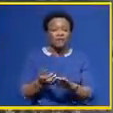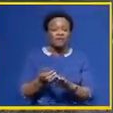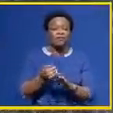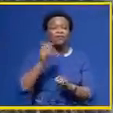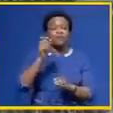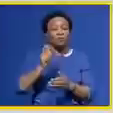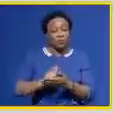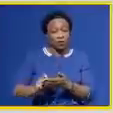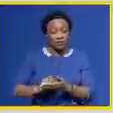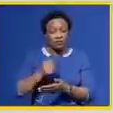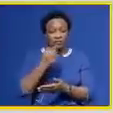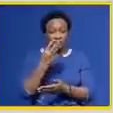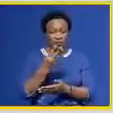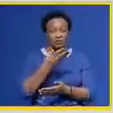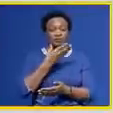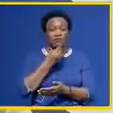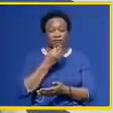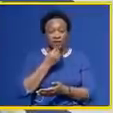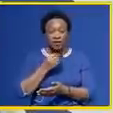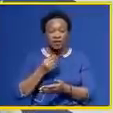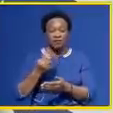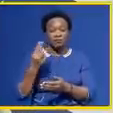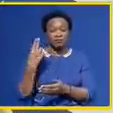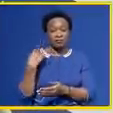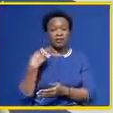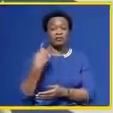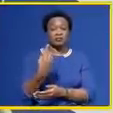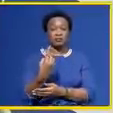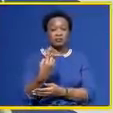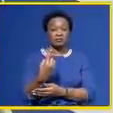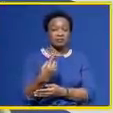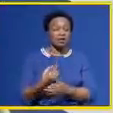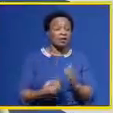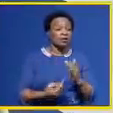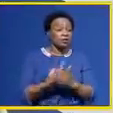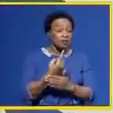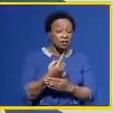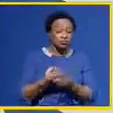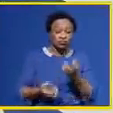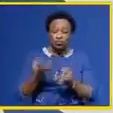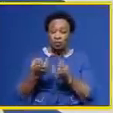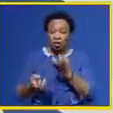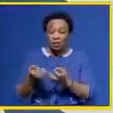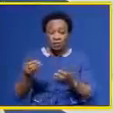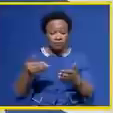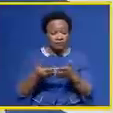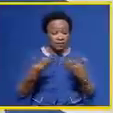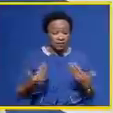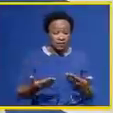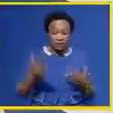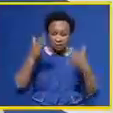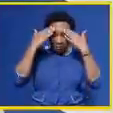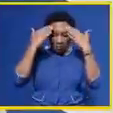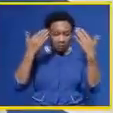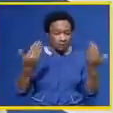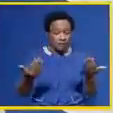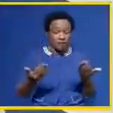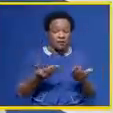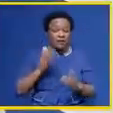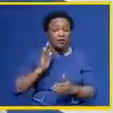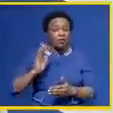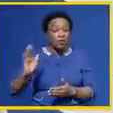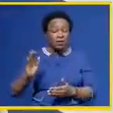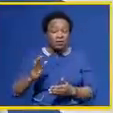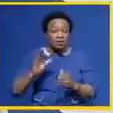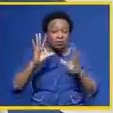wanafunzi watatu wa kiume wa kidato cha kwanza. Chanzo cha moto mpaka sasa hivi hatujakifahamu. Wenzetu wa zimamoto pamoja na